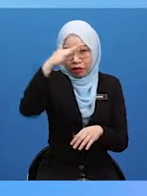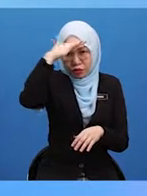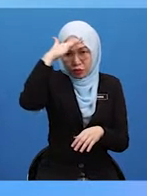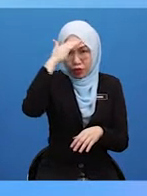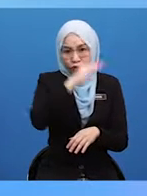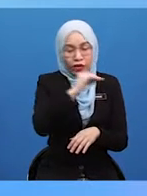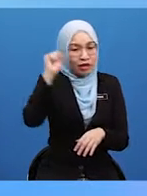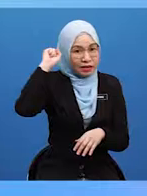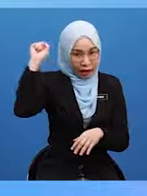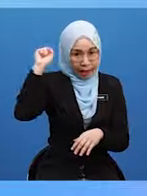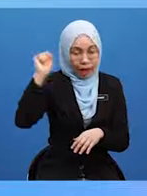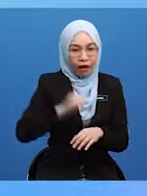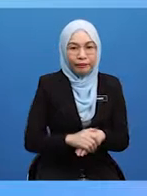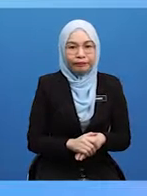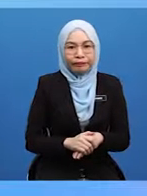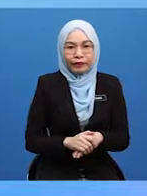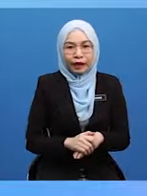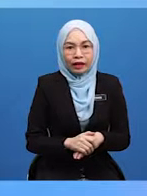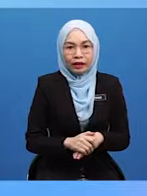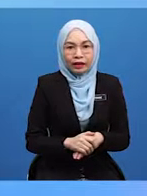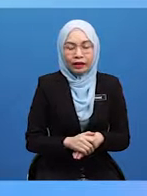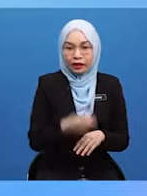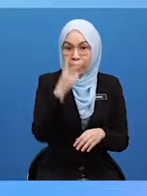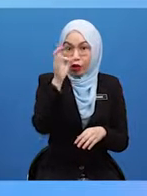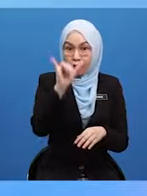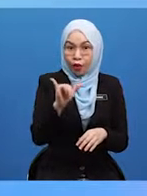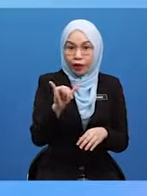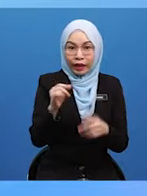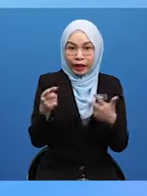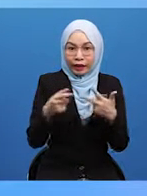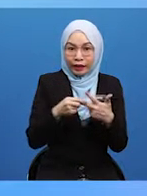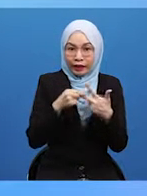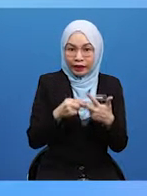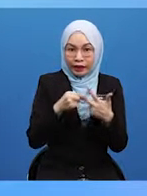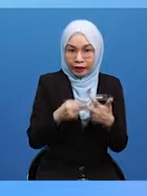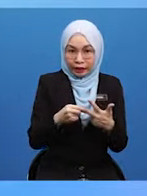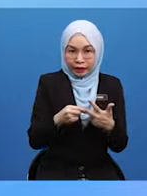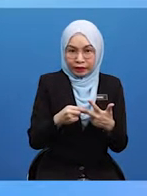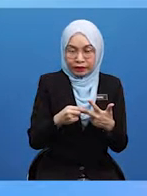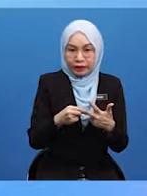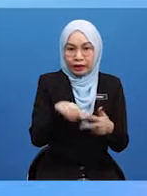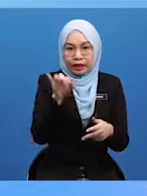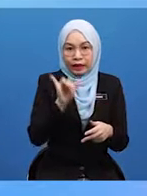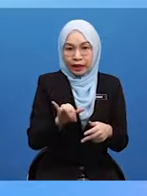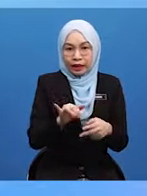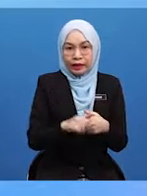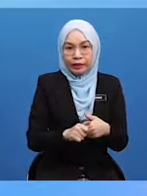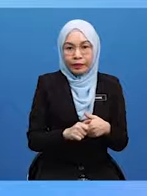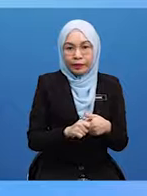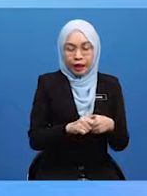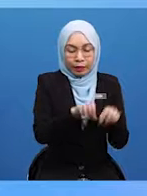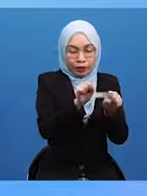Sabah. Pola pertempatan yang ketiga iaitu pola pertempatan berjajar. Pula adalah